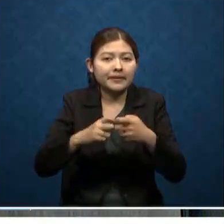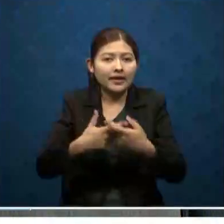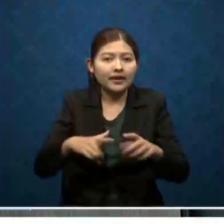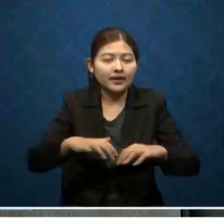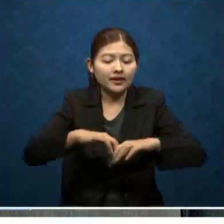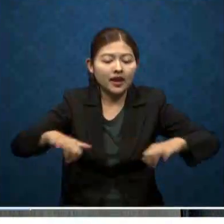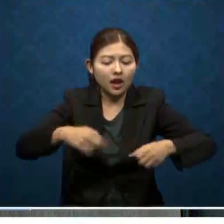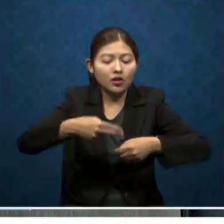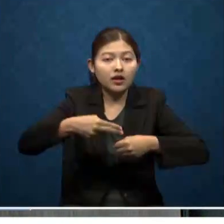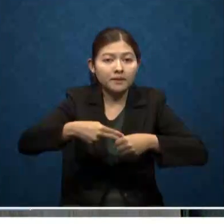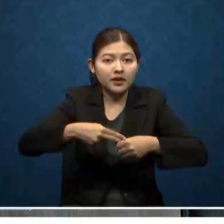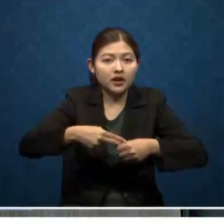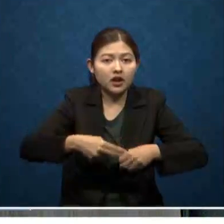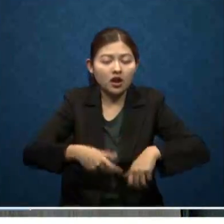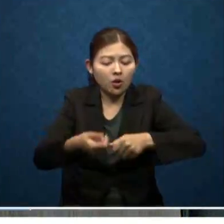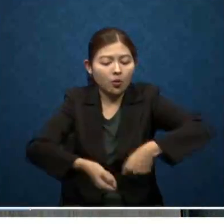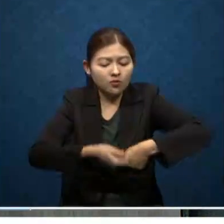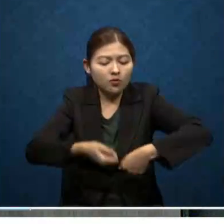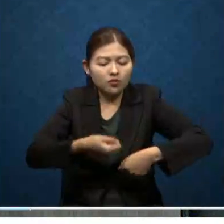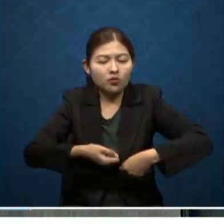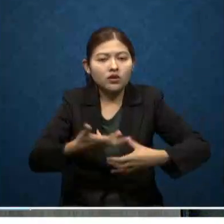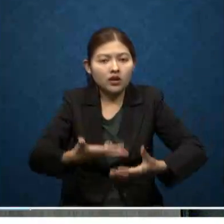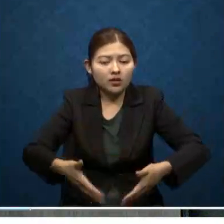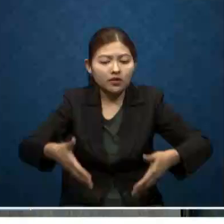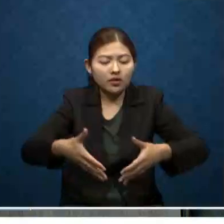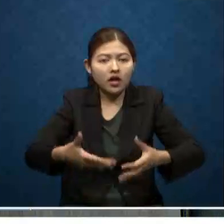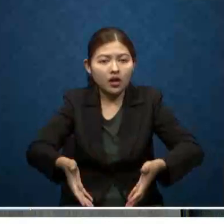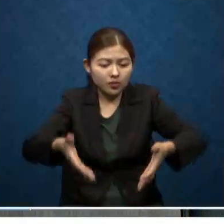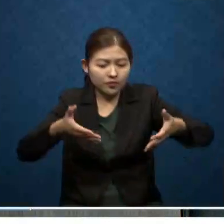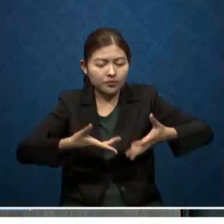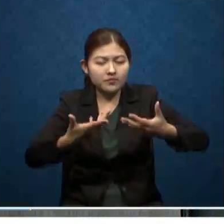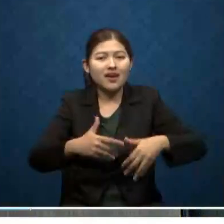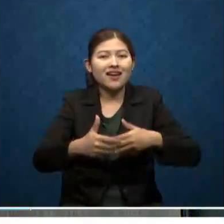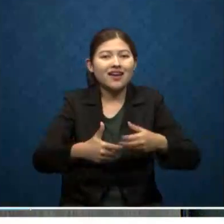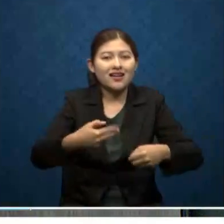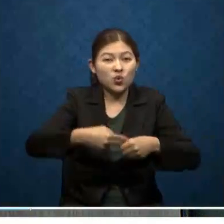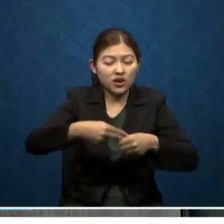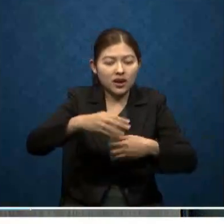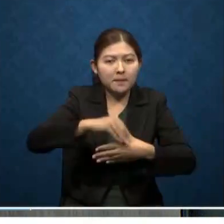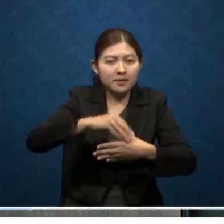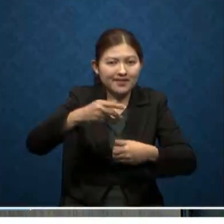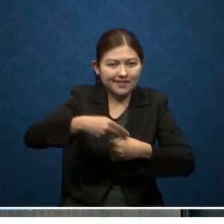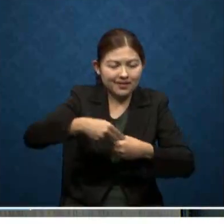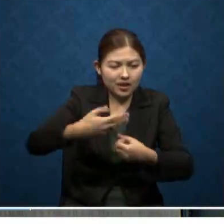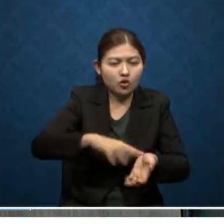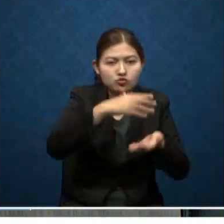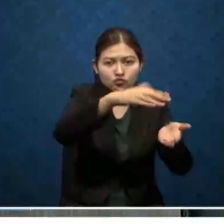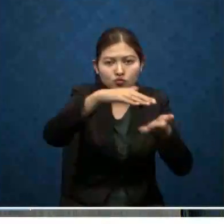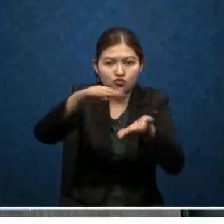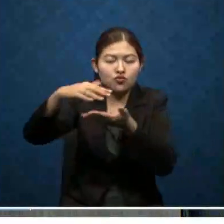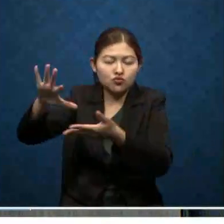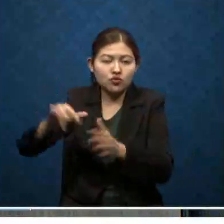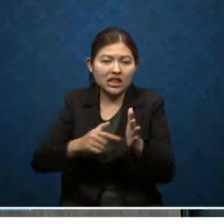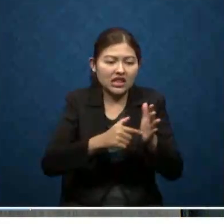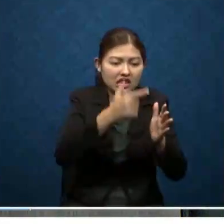ปิโตเรียมนะครับขึ้นมาใช้แล้วก็ส่งขายจำนวนการผลิตจำนวนการขุดค้นมาได้งนเท่าไหร่ตั้งแต่ต้น